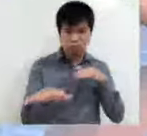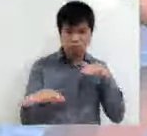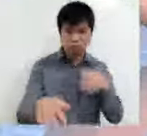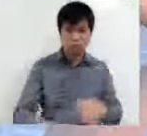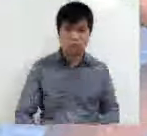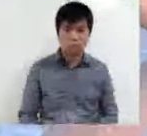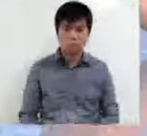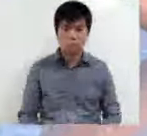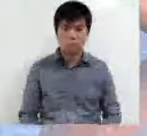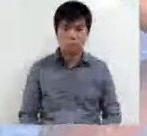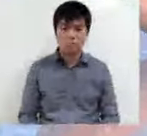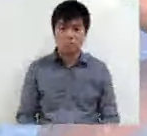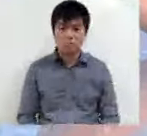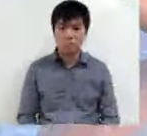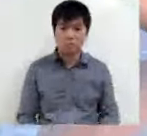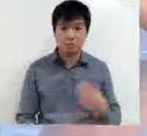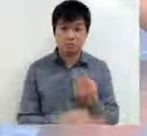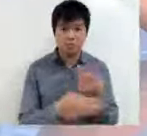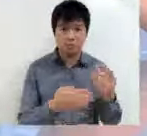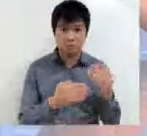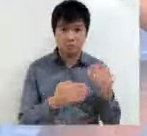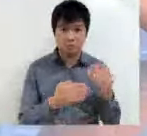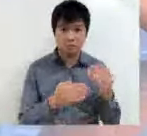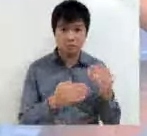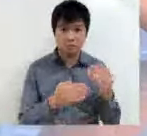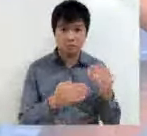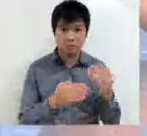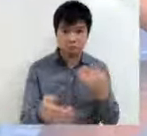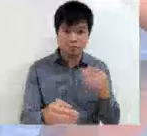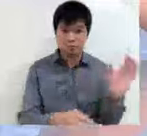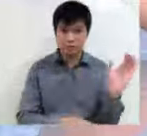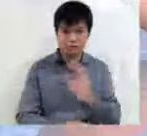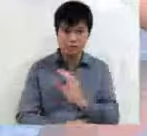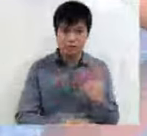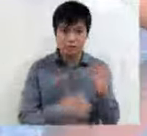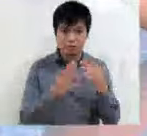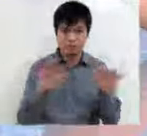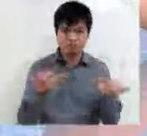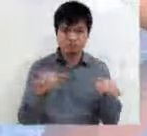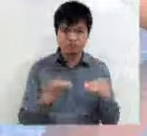2 linggo bago magpasko, dagsana naman ang Divisoria sa Maynila.